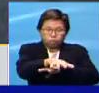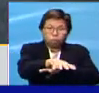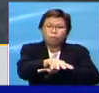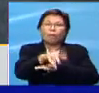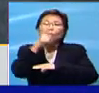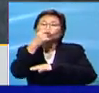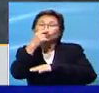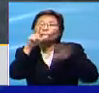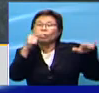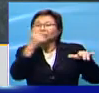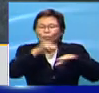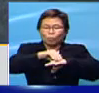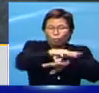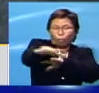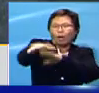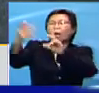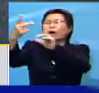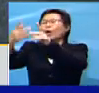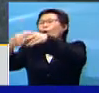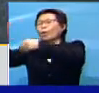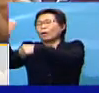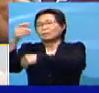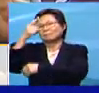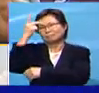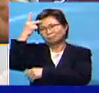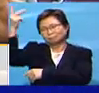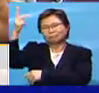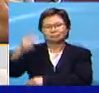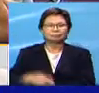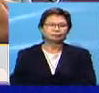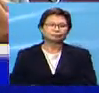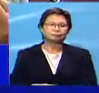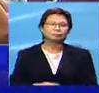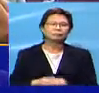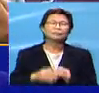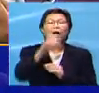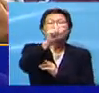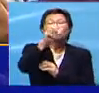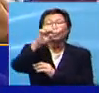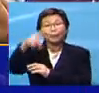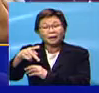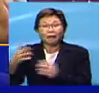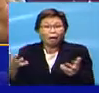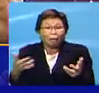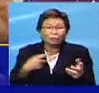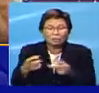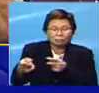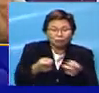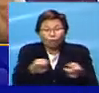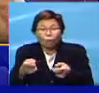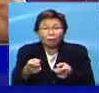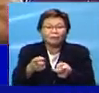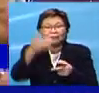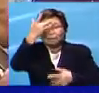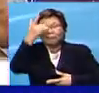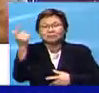burung agar tidak merebak ke luar Kelantan pertamanya prosedur bagaimana kita mengawal penyakit itu luar daripada apa